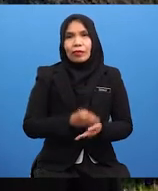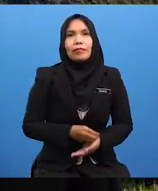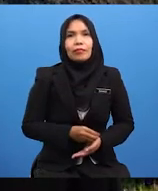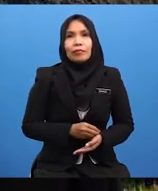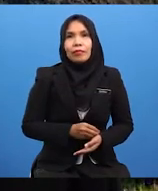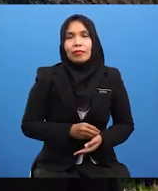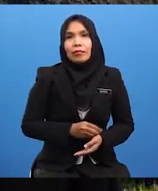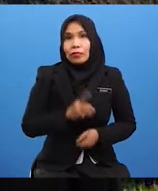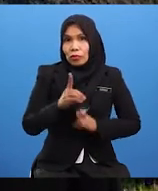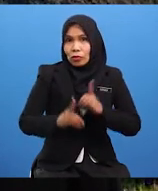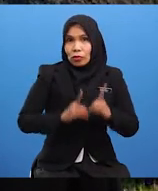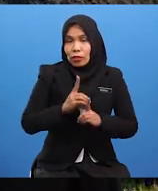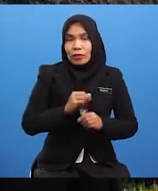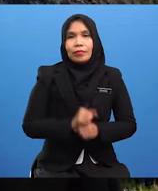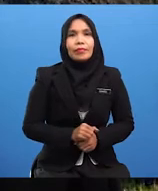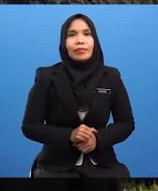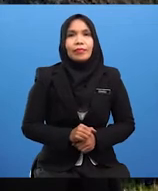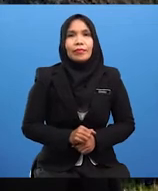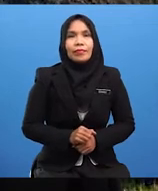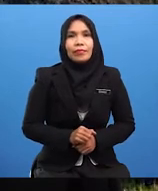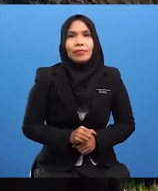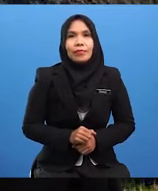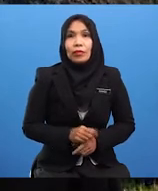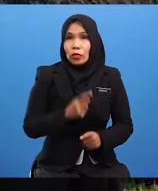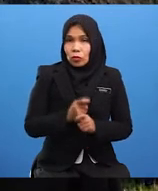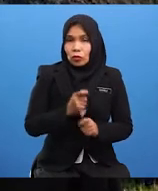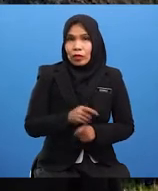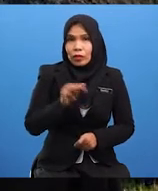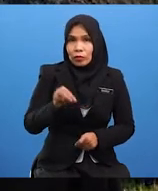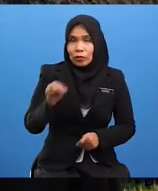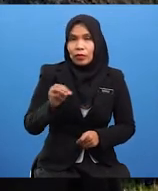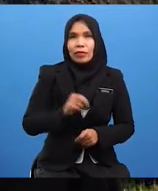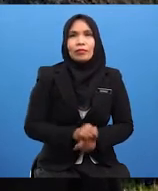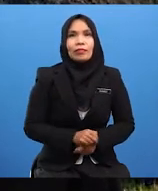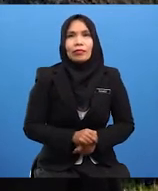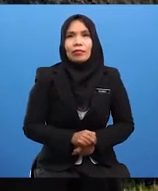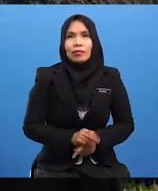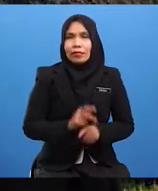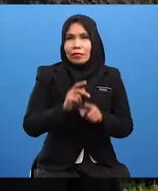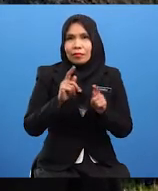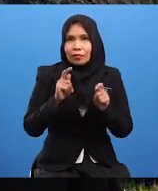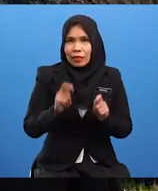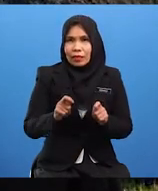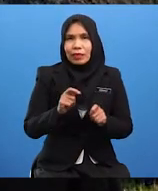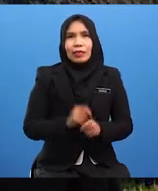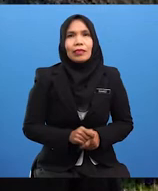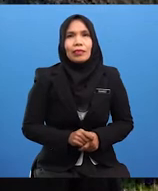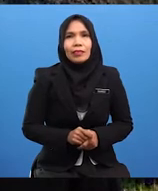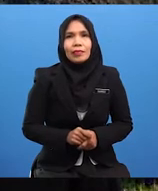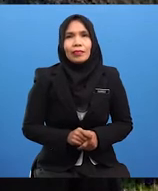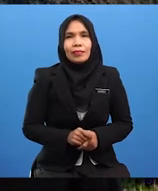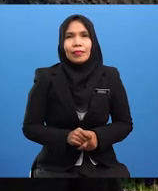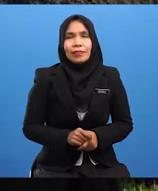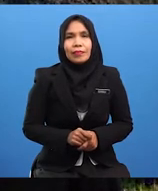pula untuk sentiasa memastikan bahawa khazanah seni cetakan ini